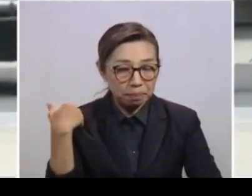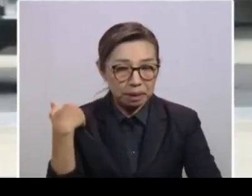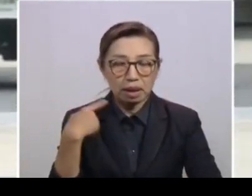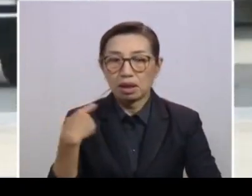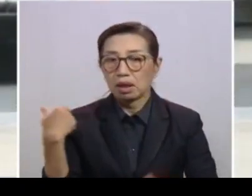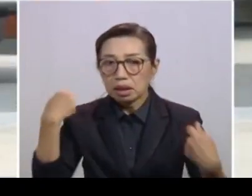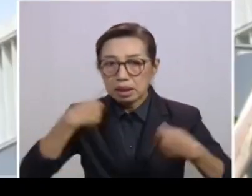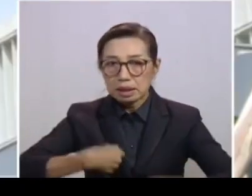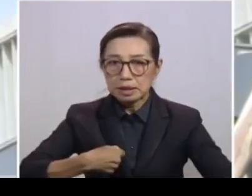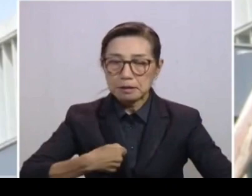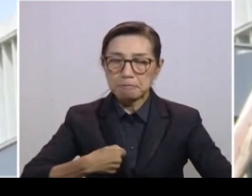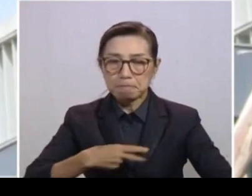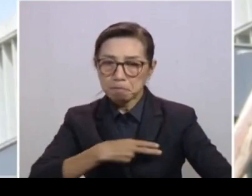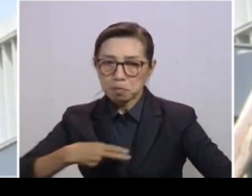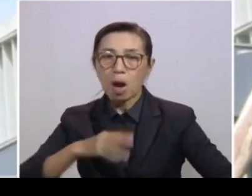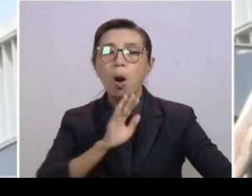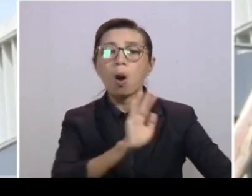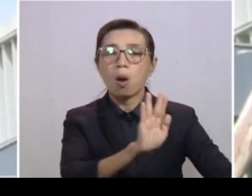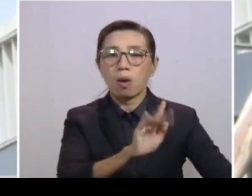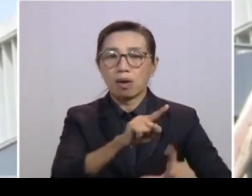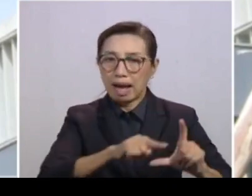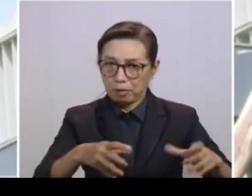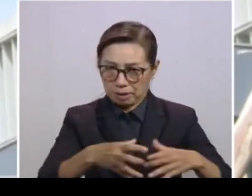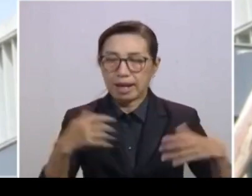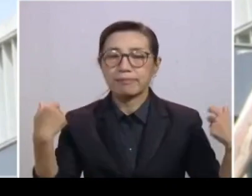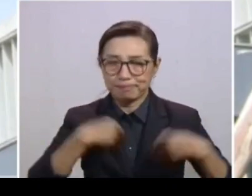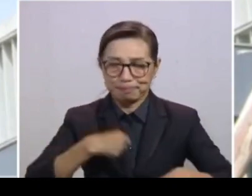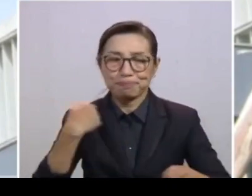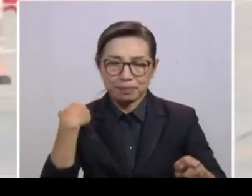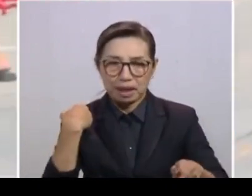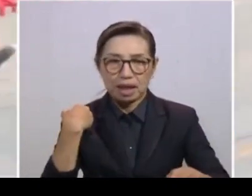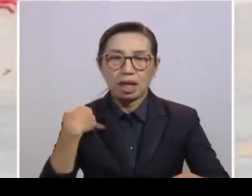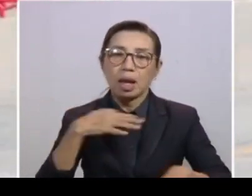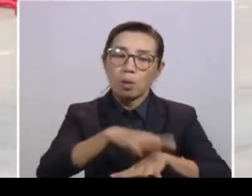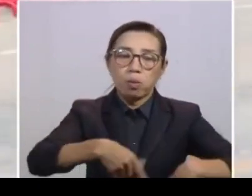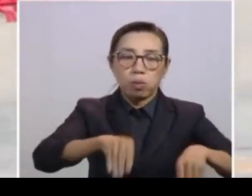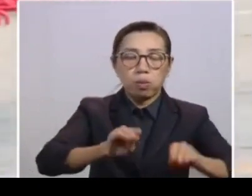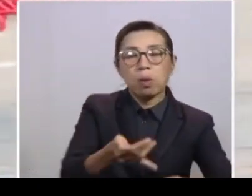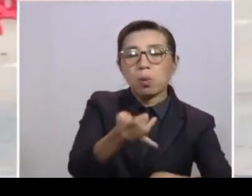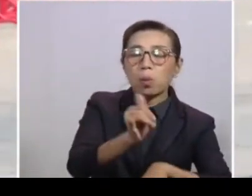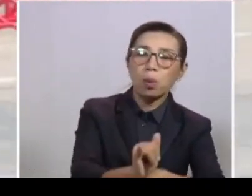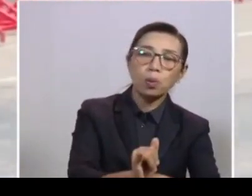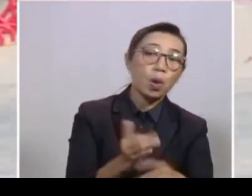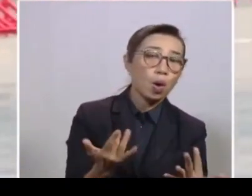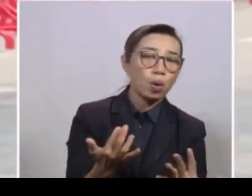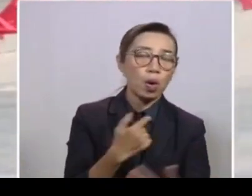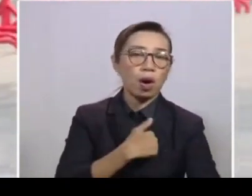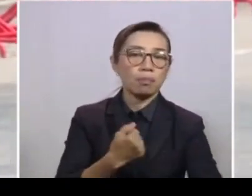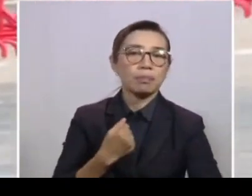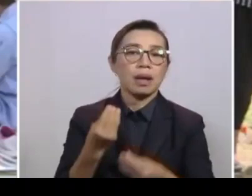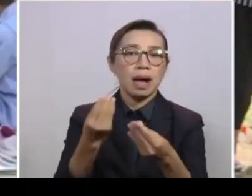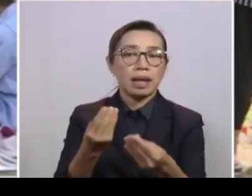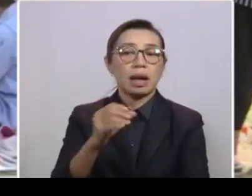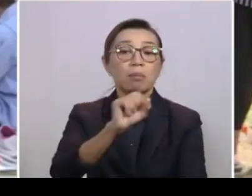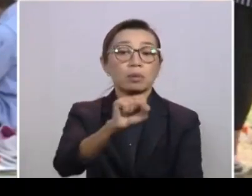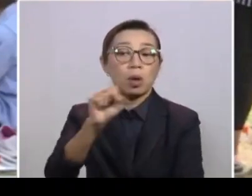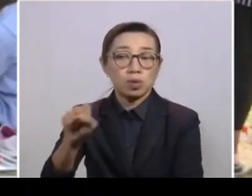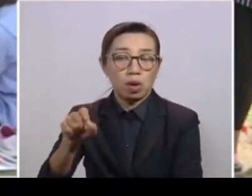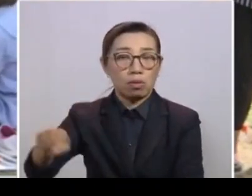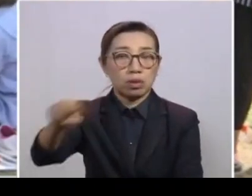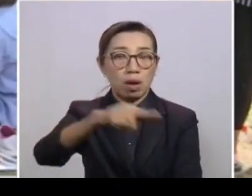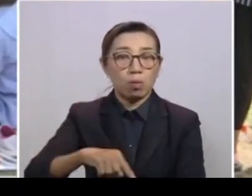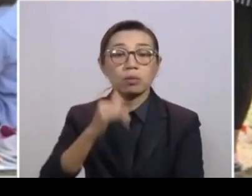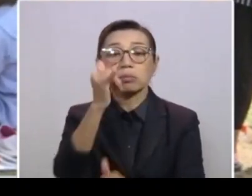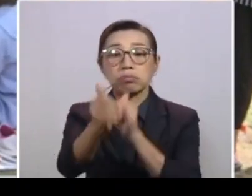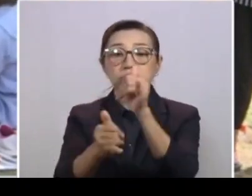เสื้อที่เป็นสัญลักษณ์ของทางพรรคก้าวไกลบ้างก็มาปูเสื่อนั่งรอให้กำลังใจสมาชิกสภาผู้แทนราษฎรที่เดินทาง